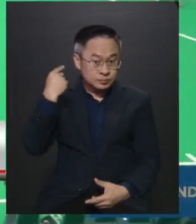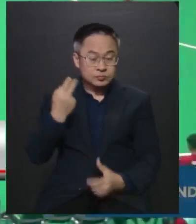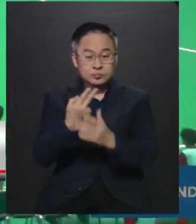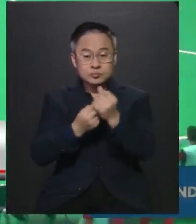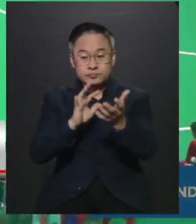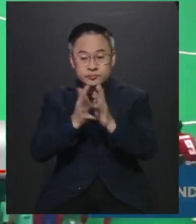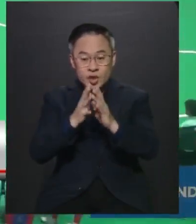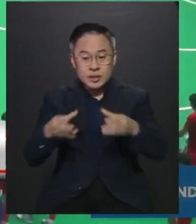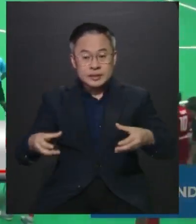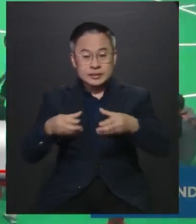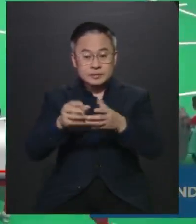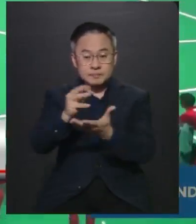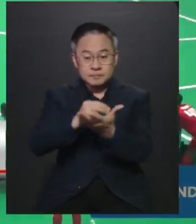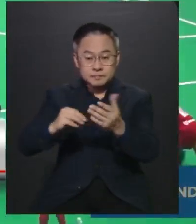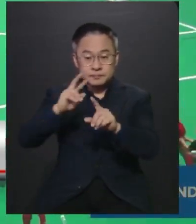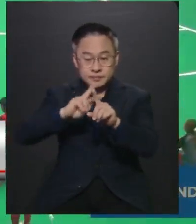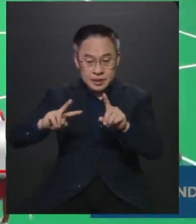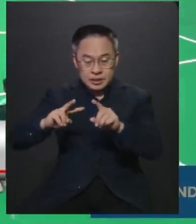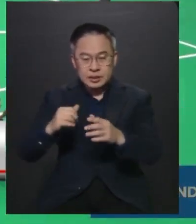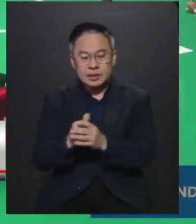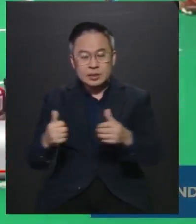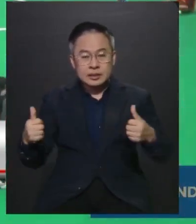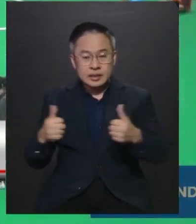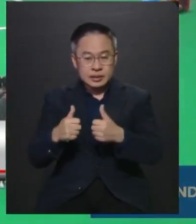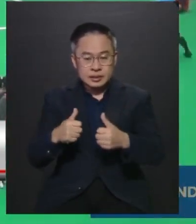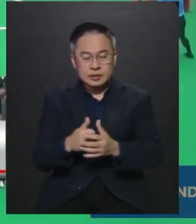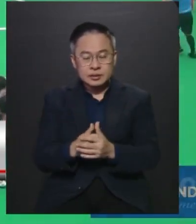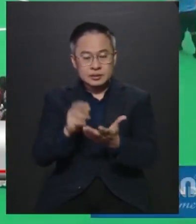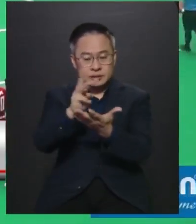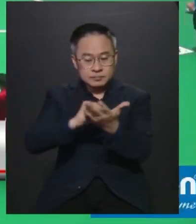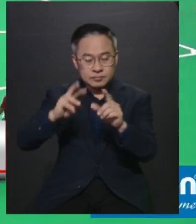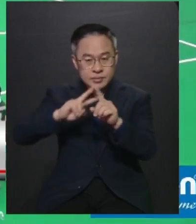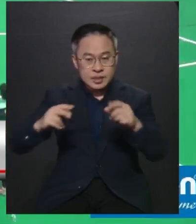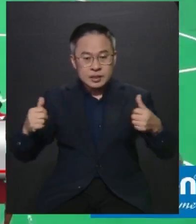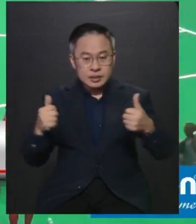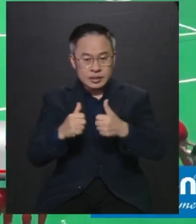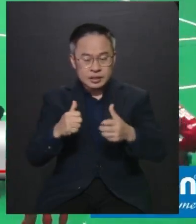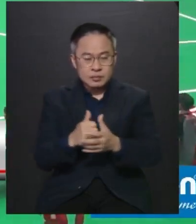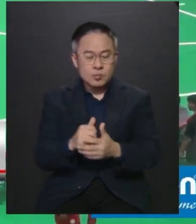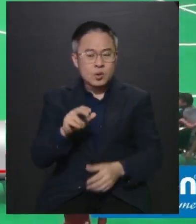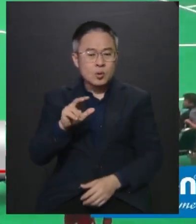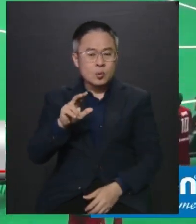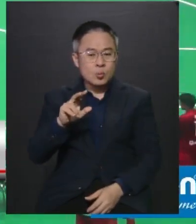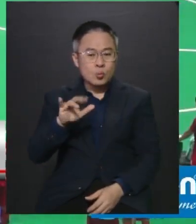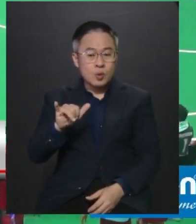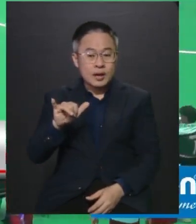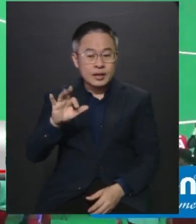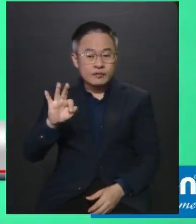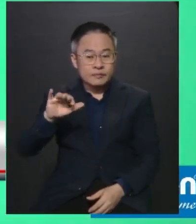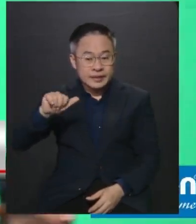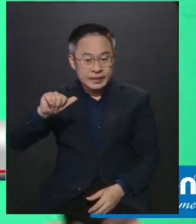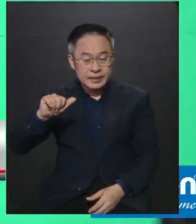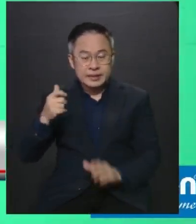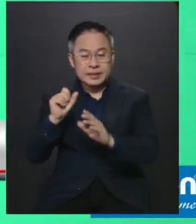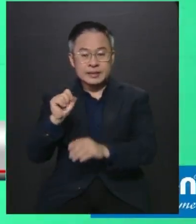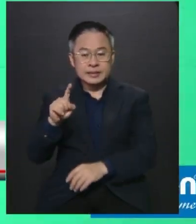กันระหว่างศรีนครินทรวิโรฒไอมาเน่ทีมอันดับ 2ของตารางเจอกับ yfaศรีราชาฉ่าฝูงของตาราง